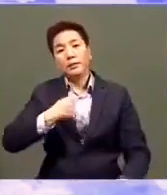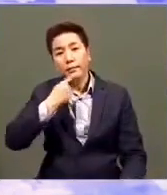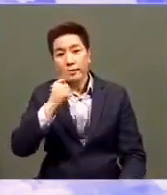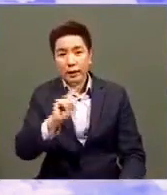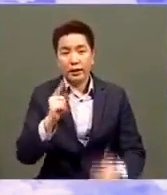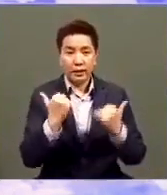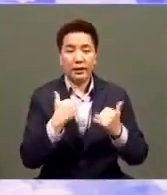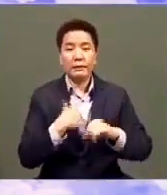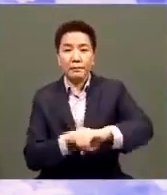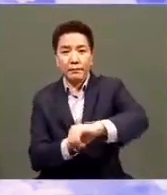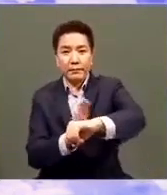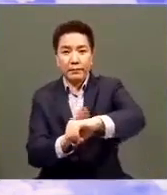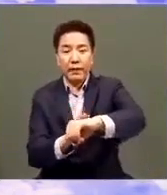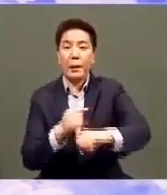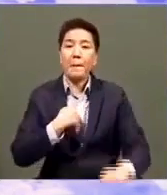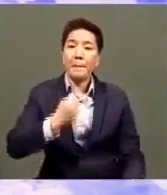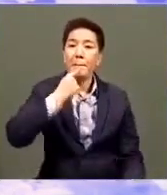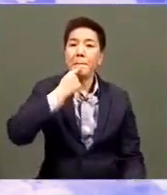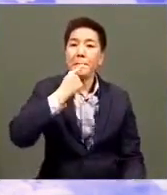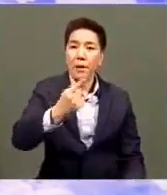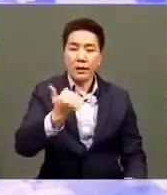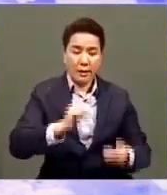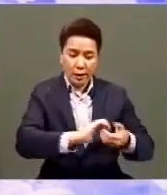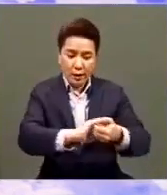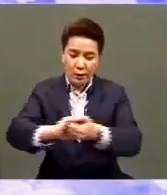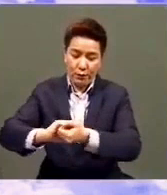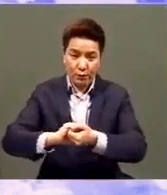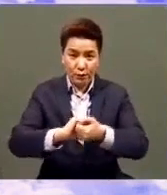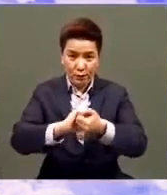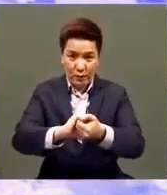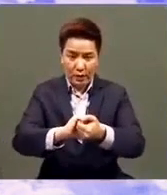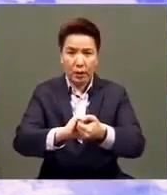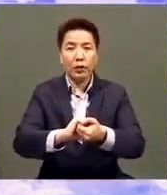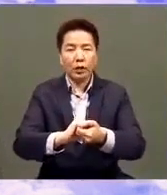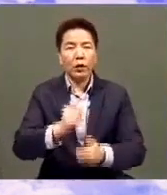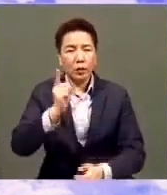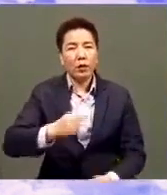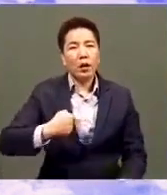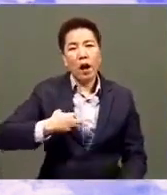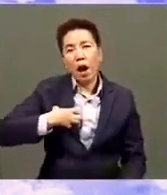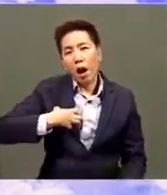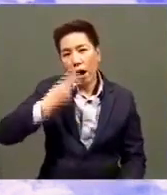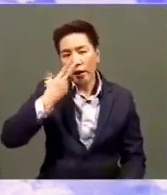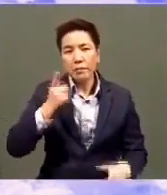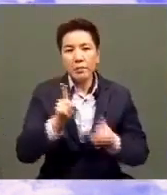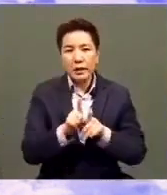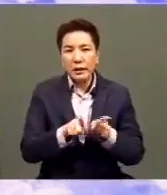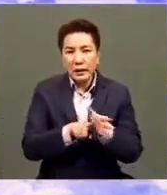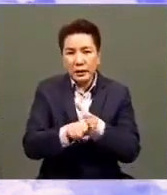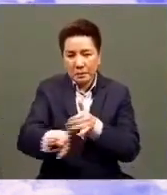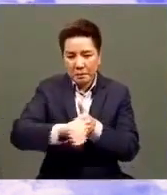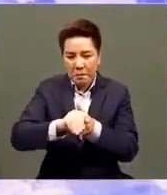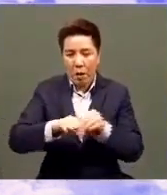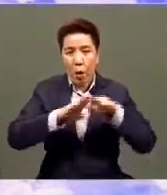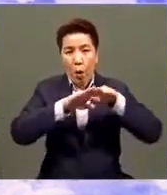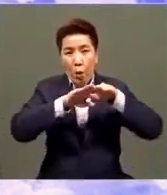ต้องเน้นย้ำในเรื่องของความร่วมไม้ร่วมมือเรายังต้องการเห็นแนวโน้มที่ลดลงค่ะวันนี้แน